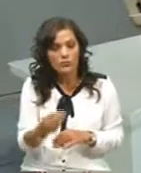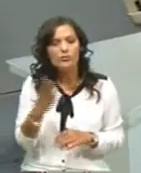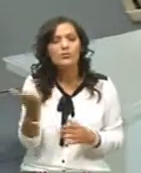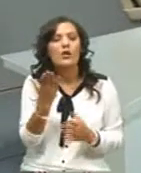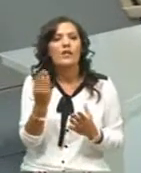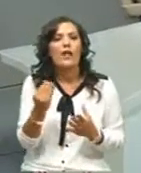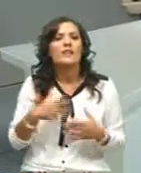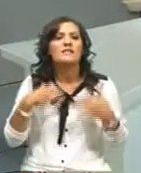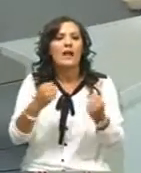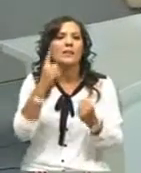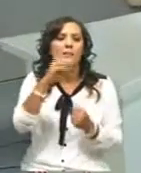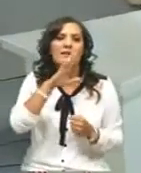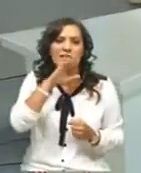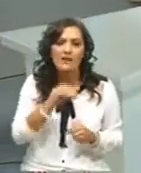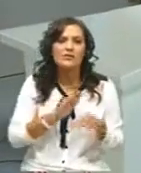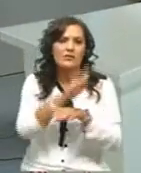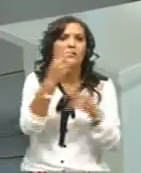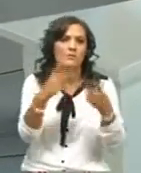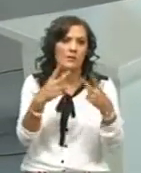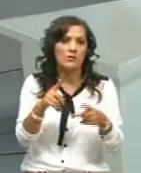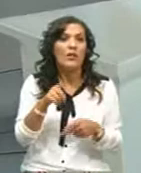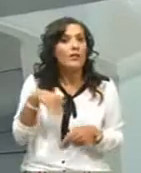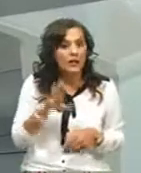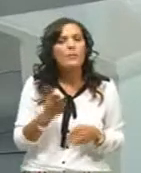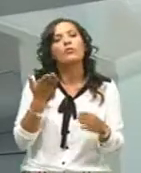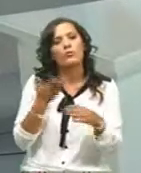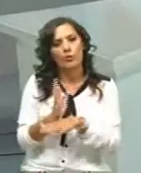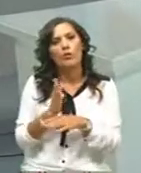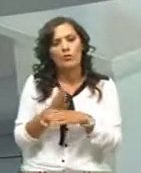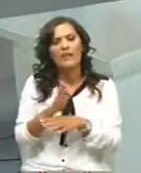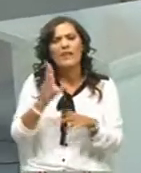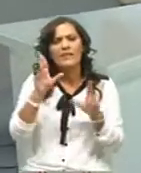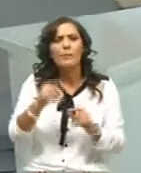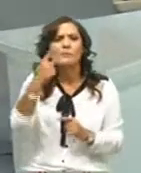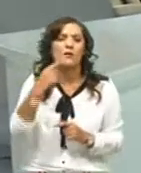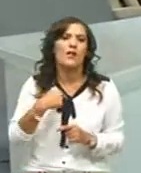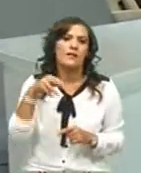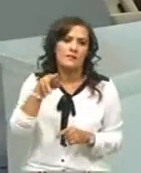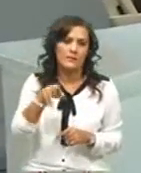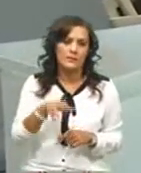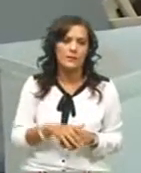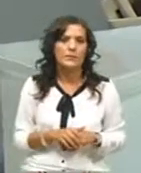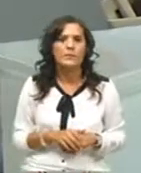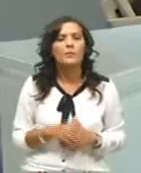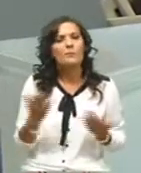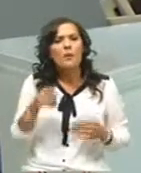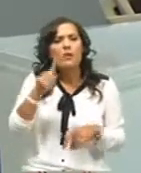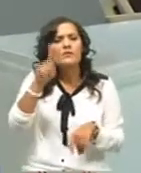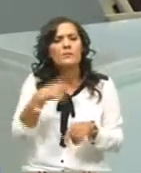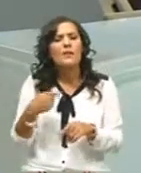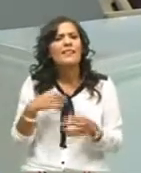daha sağlıklı bir yaşlılık yaşayabiliriz geçirebiliriz Öyle diyorlar Doğru Tam da üstüne bastığınız Peki o zaman